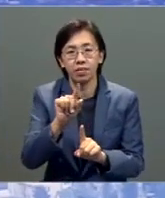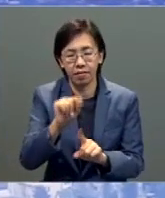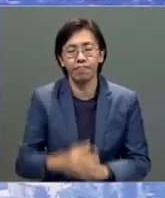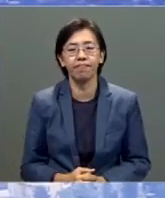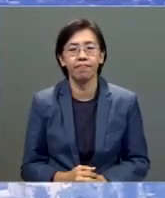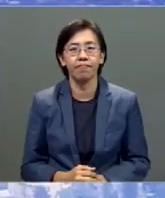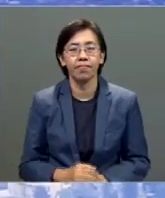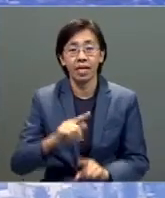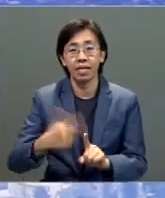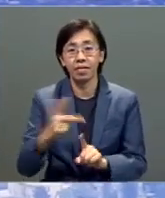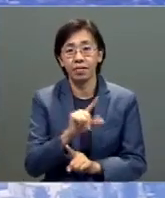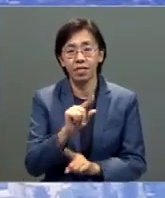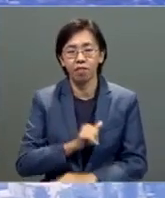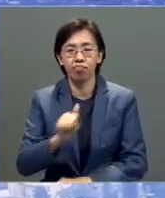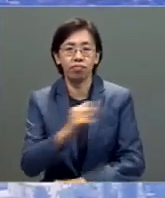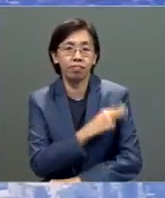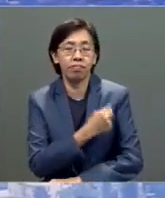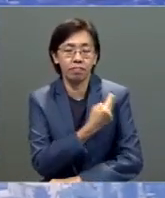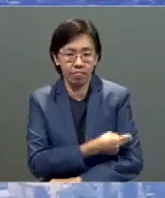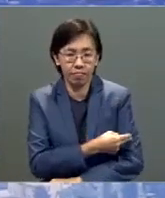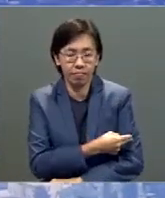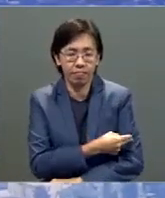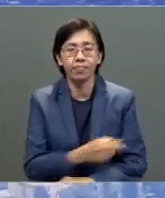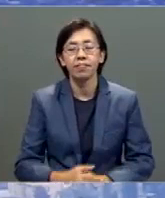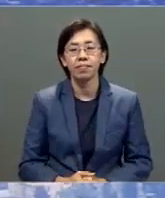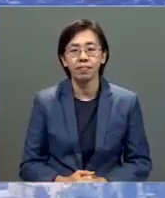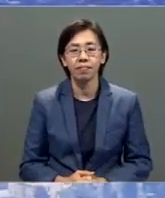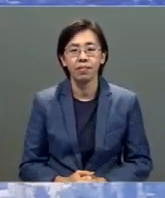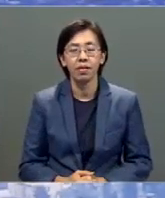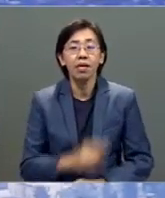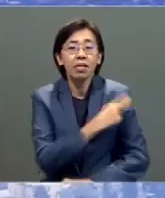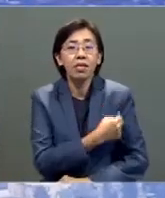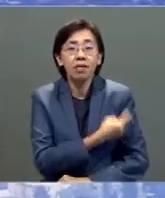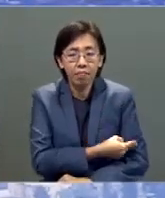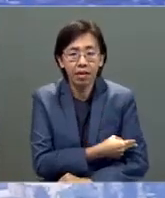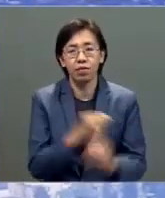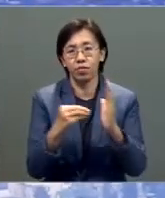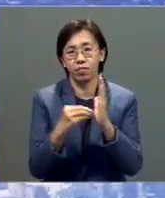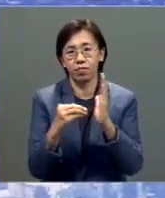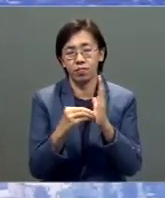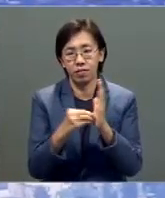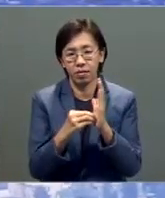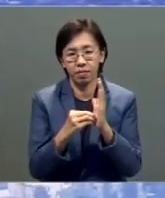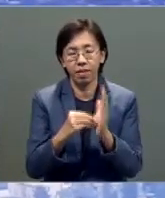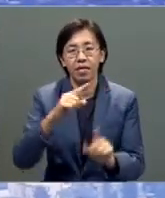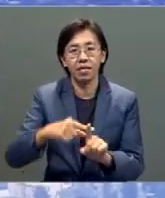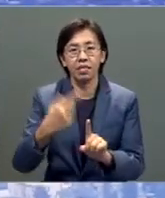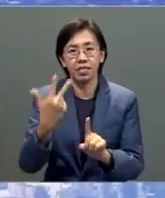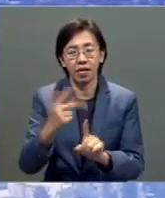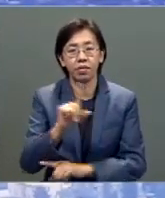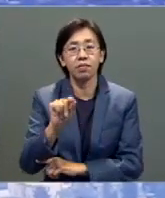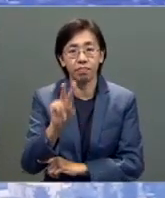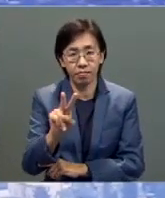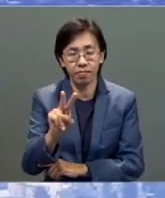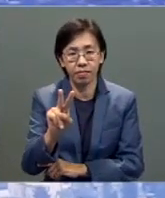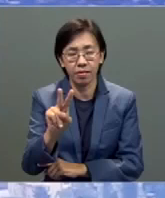แล้วก็เข้ารับการรักษาในที่โรงพยาบาลแห่งหนึ่งในกรุงเทพนะครับในวันที่22มีนาคม